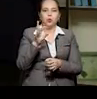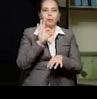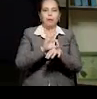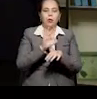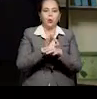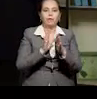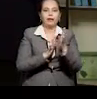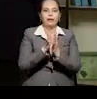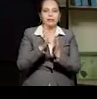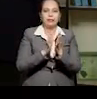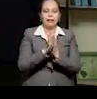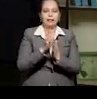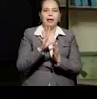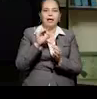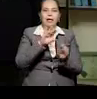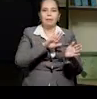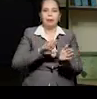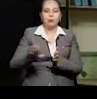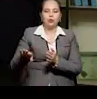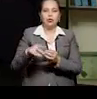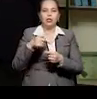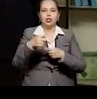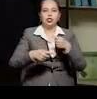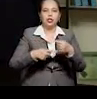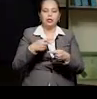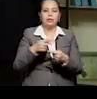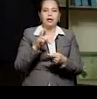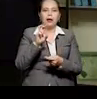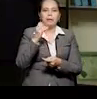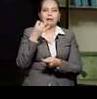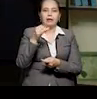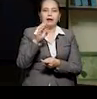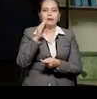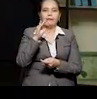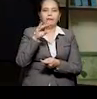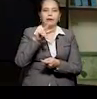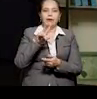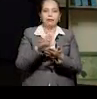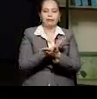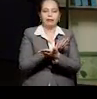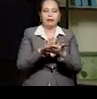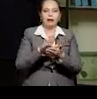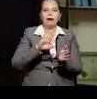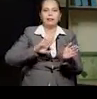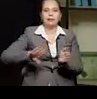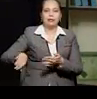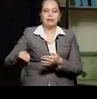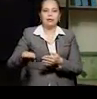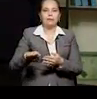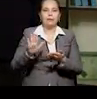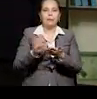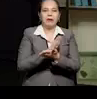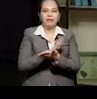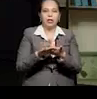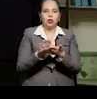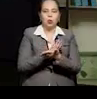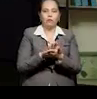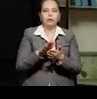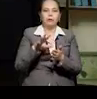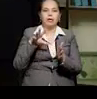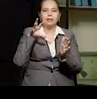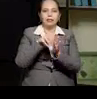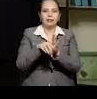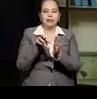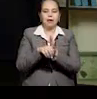больного растения и пропустил его через бактериальный фильтр. Затем профильтрованным